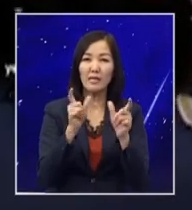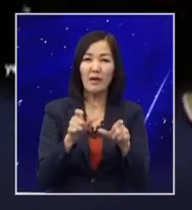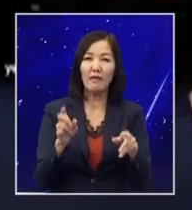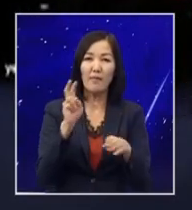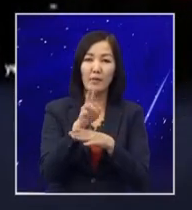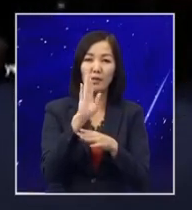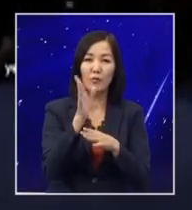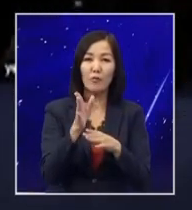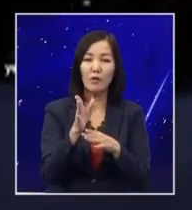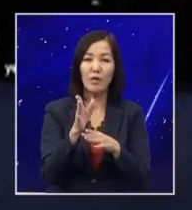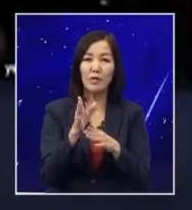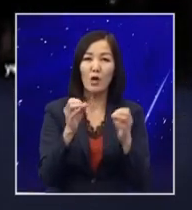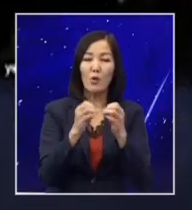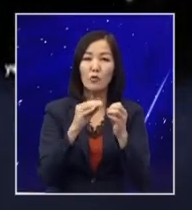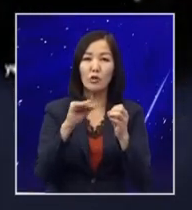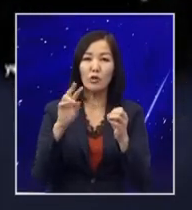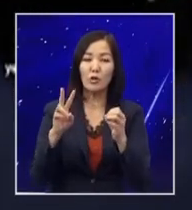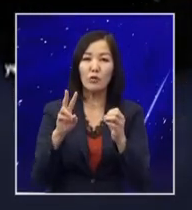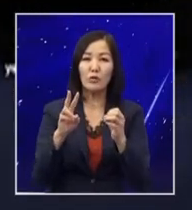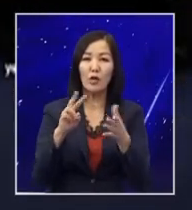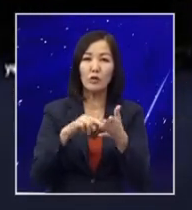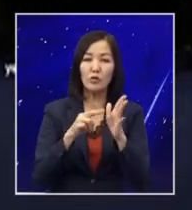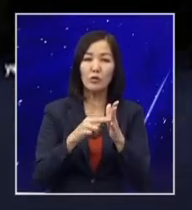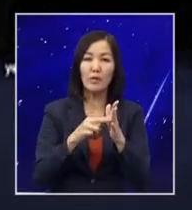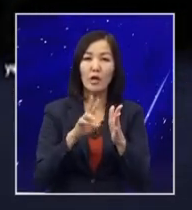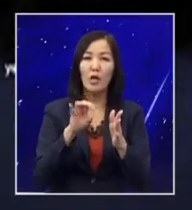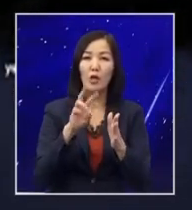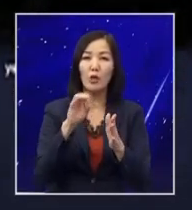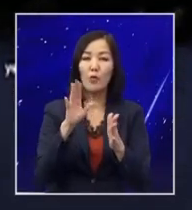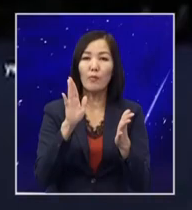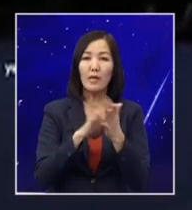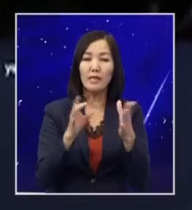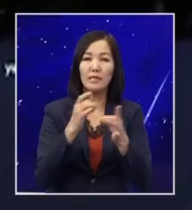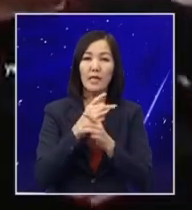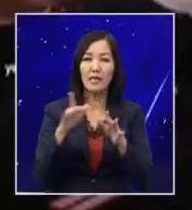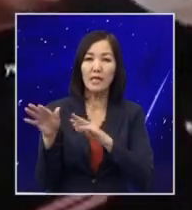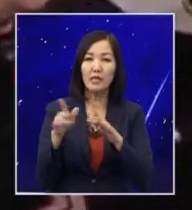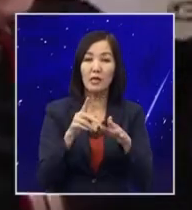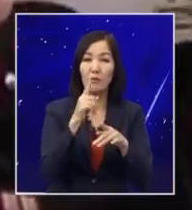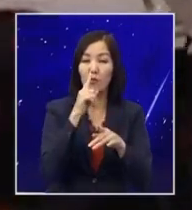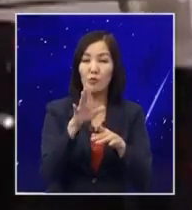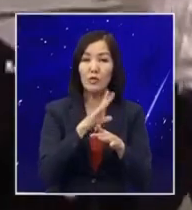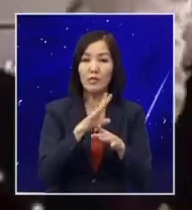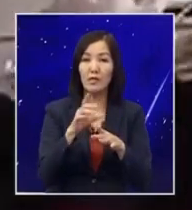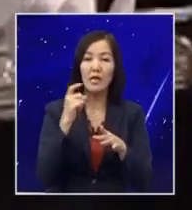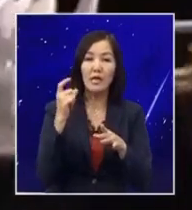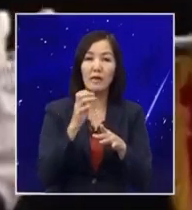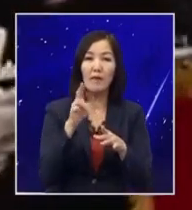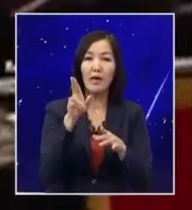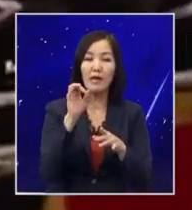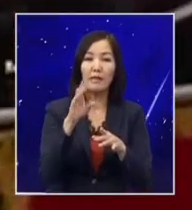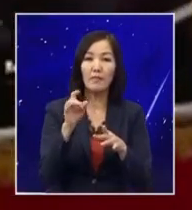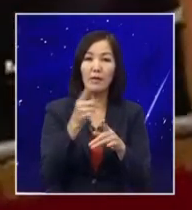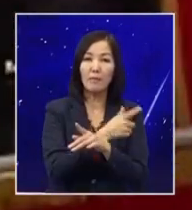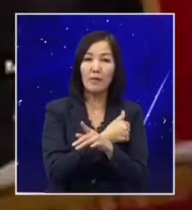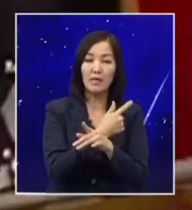коронавирусқа байланысты 10 желтоқсанға жоспарланған дәстүрлі Нобель сыйлығының салтанатты рәсімі өткізілмеді. Мұнда химия, әдебиет, медицина